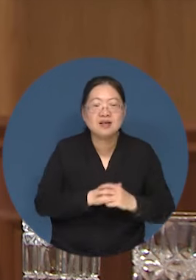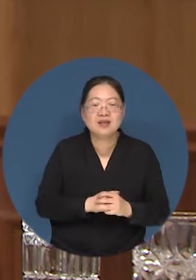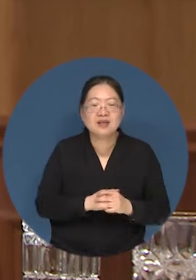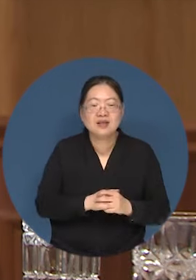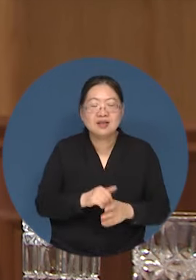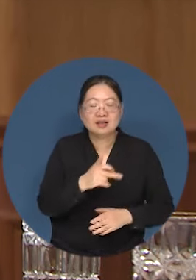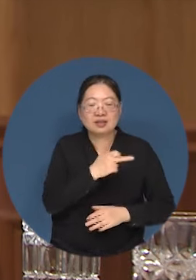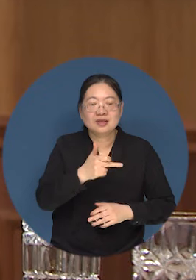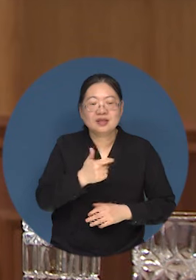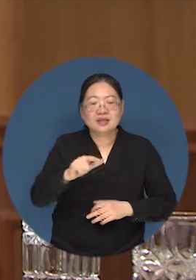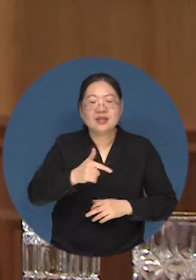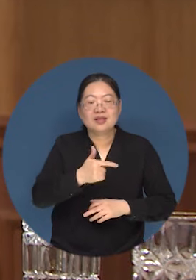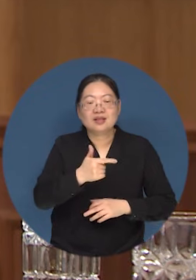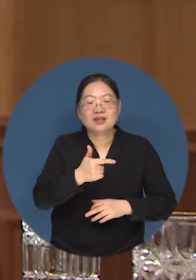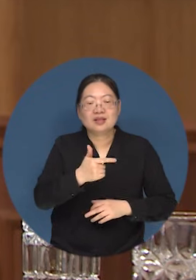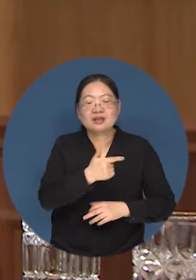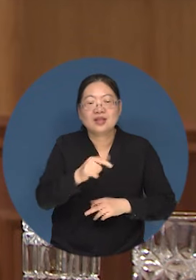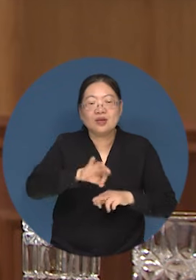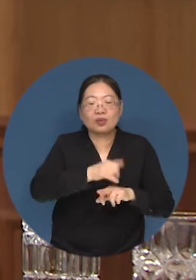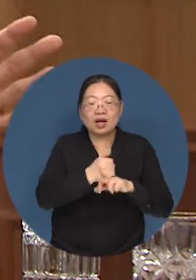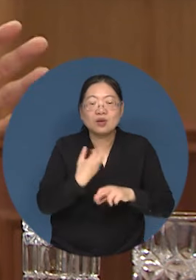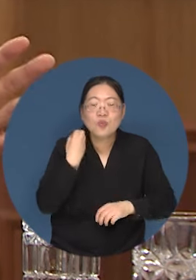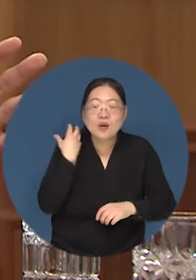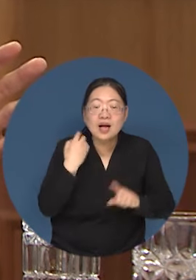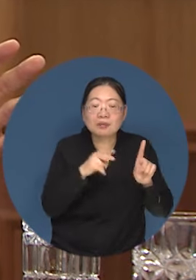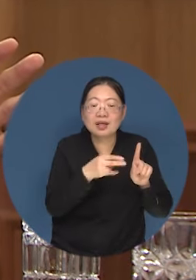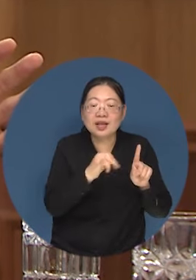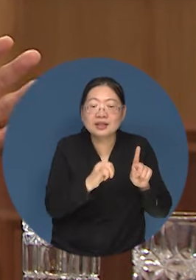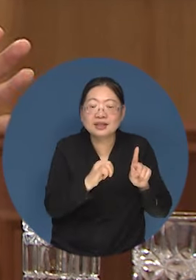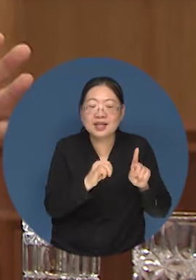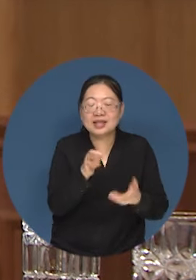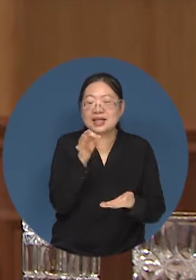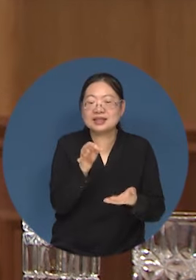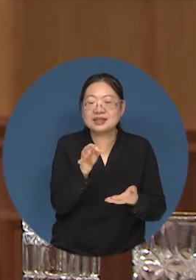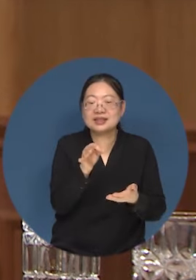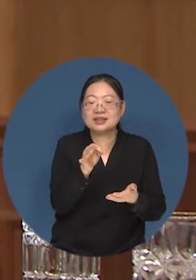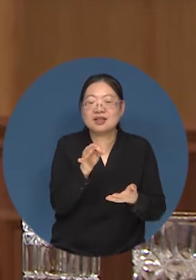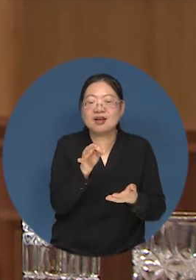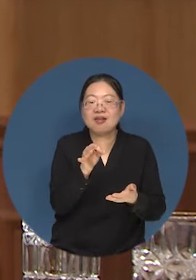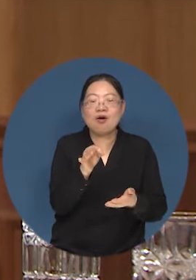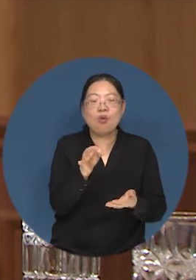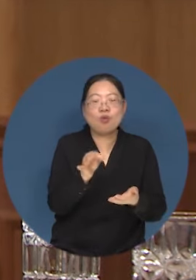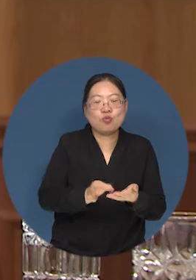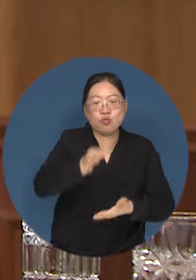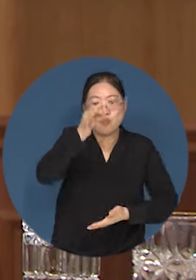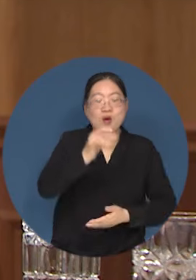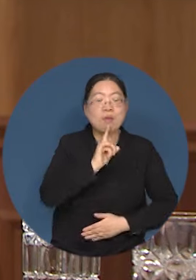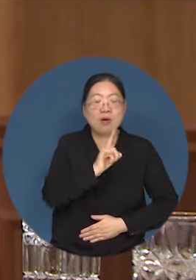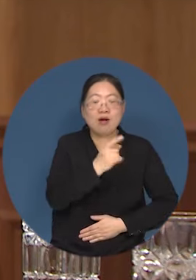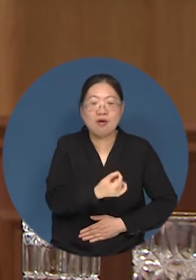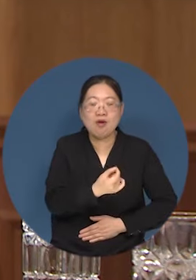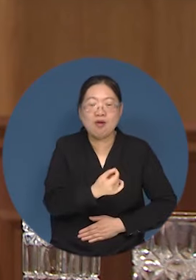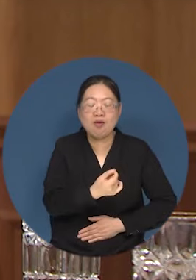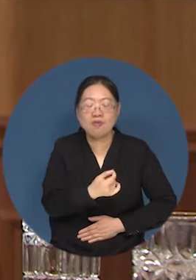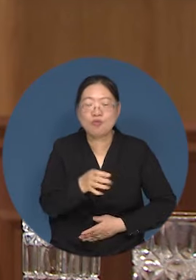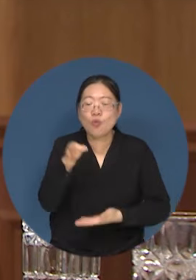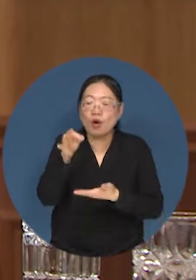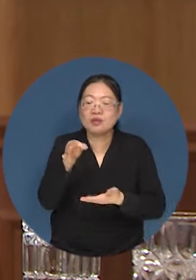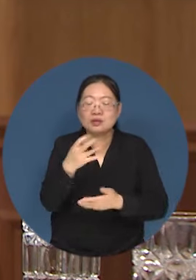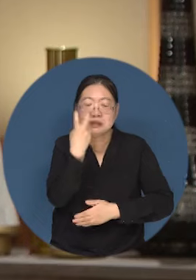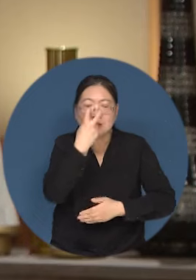생태적 가치가 한 마리에 46억 원이다 이런 기사를 본 적이 있거든요. 이건 무슨 얘기인 겁니까? 그 생태적 가치를 어떻게 측정한